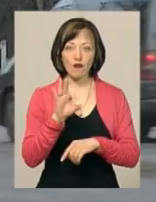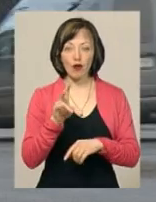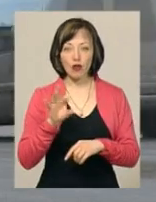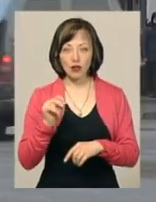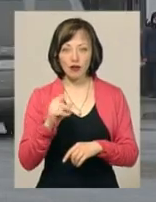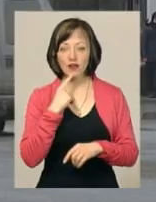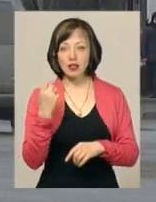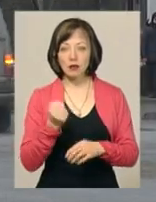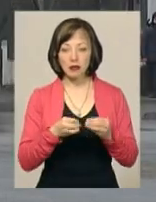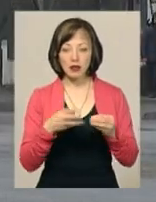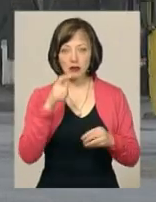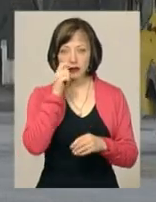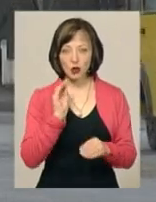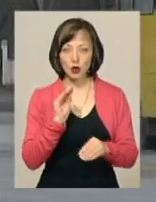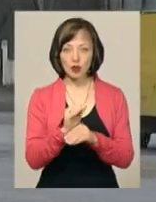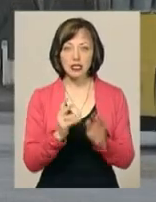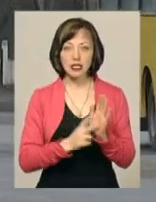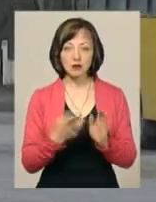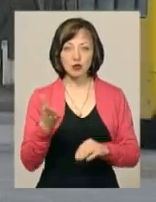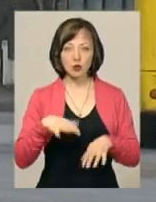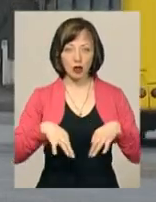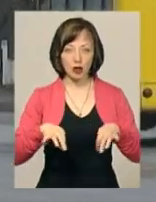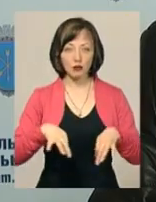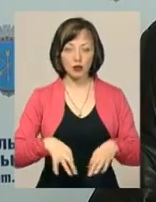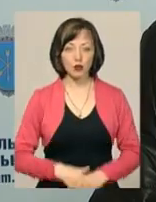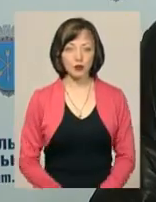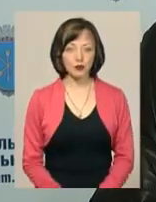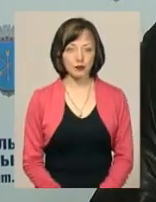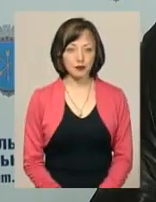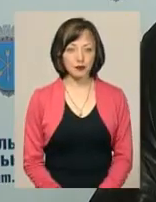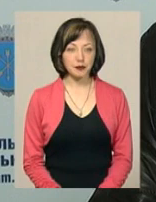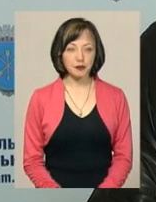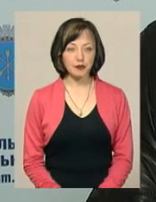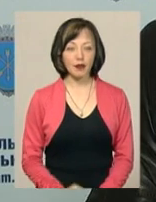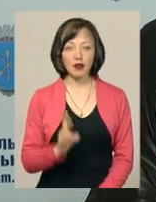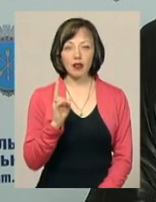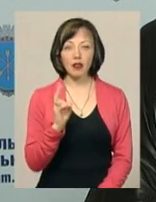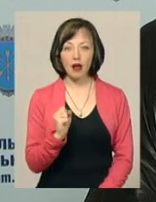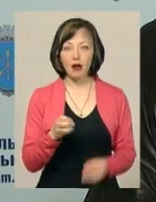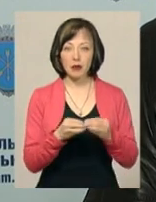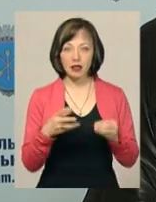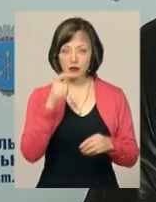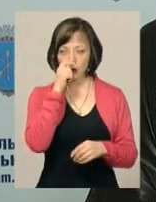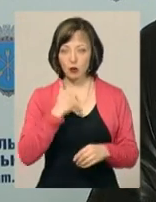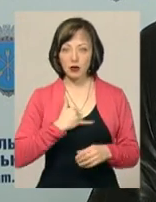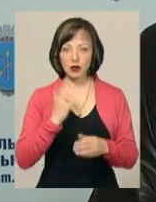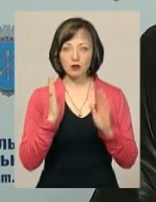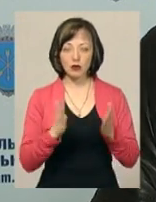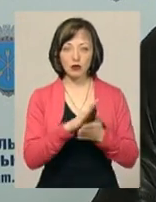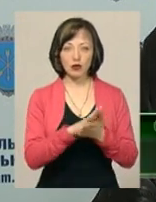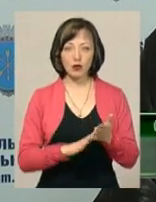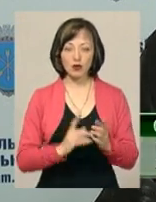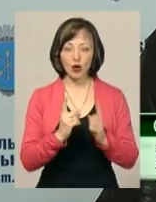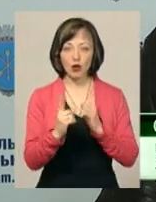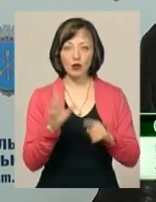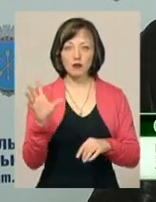У неділю 15 квітня додадуть 7 одиниць транспорту. На 15 квітня в нас буде продовжено рух всього